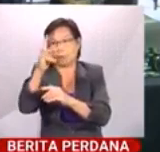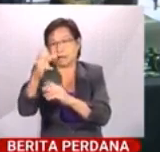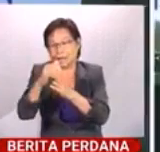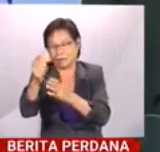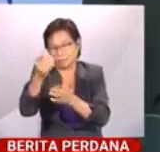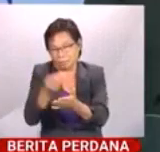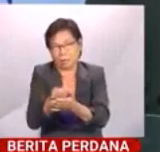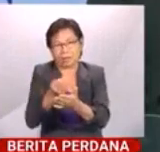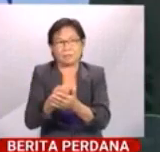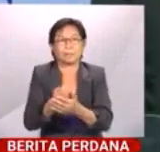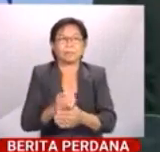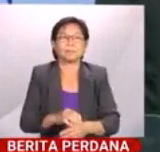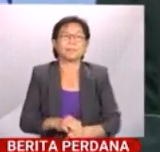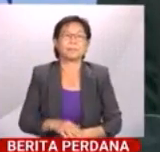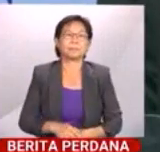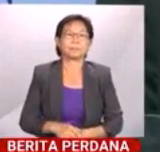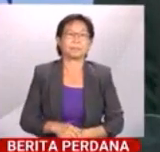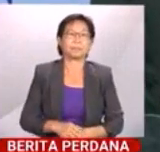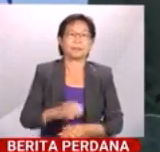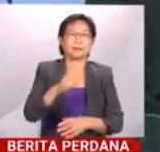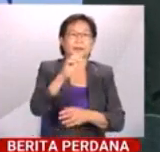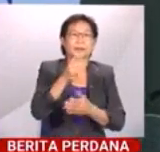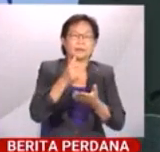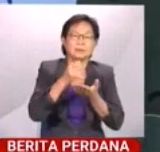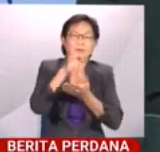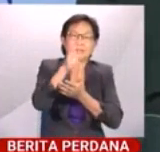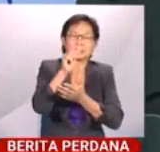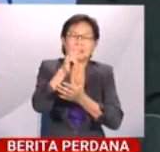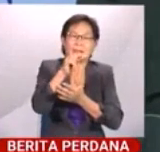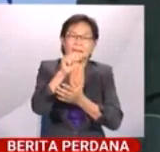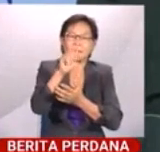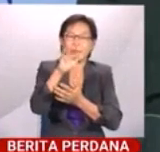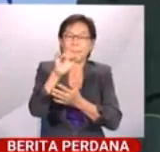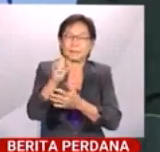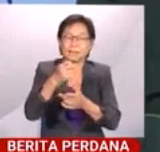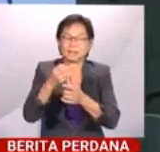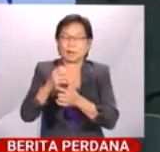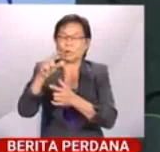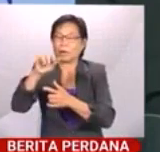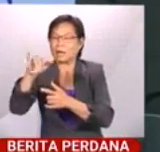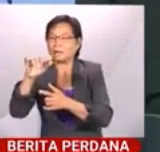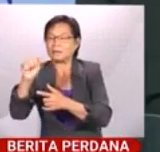RM180,000. Kanabis ataupun ganja berat anggaran